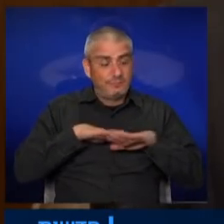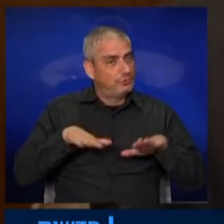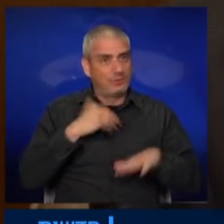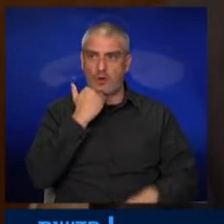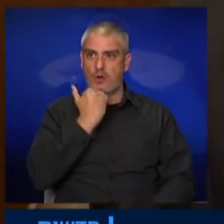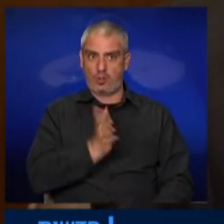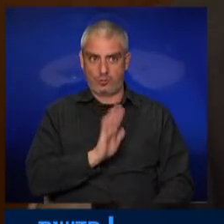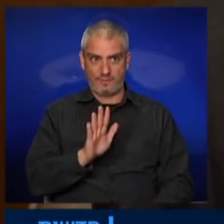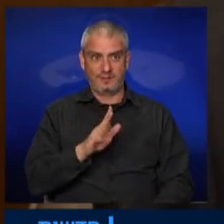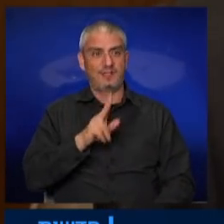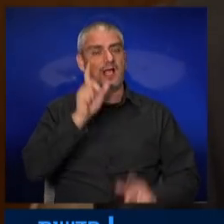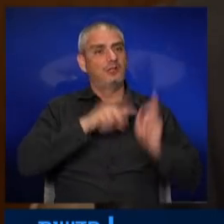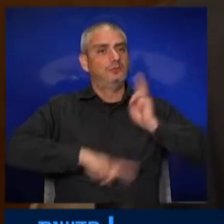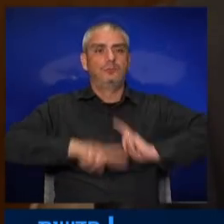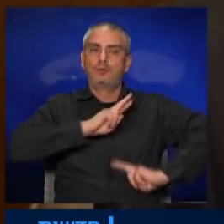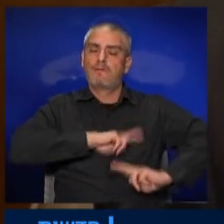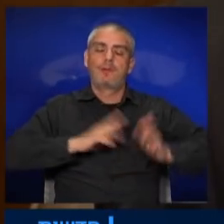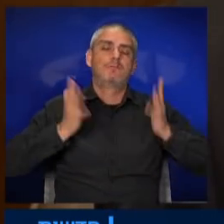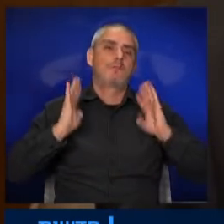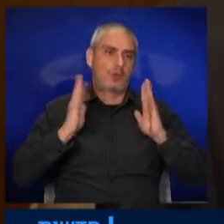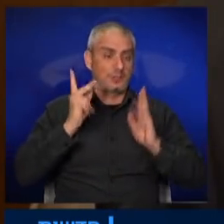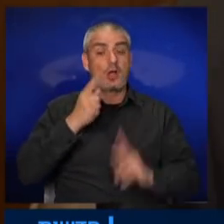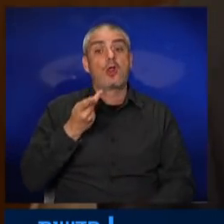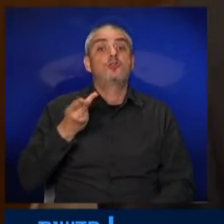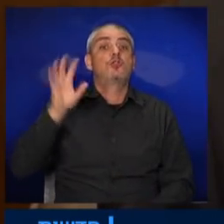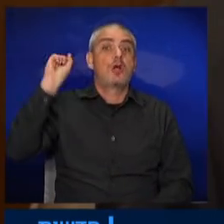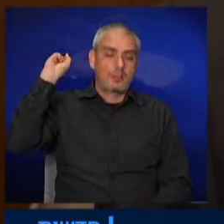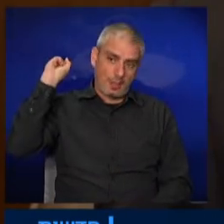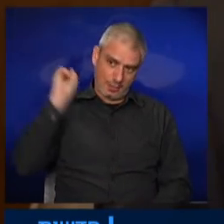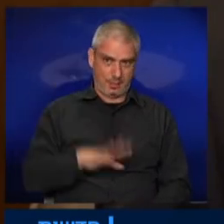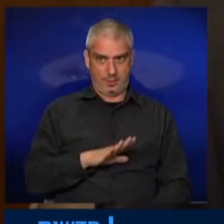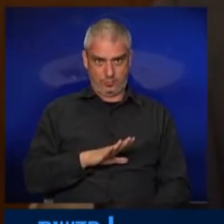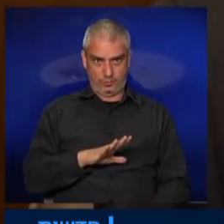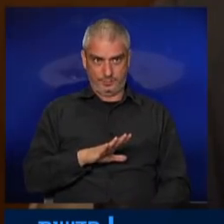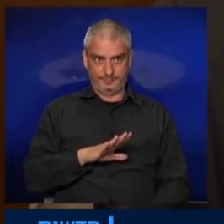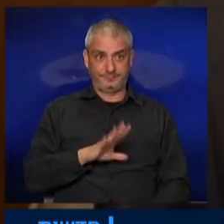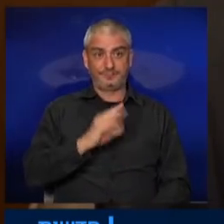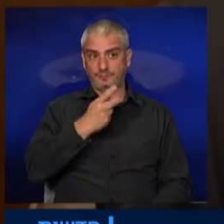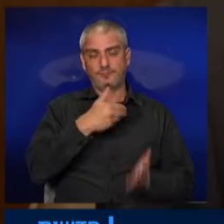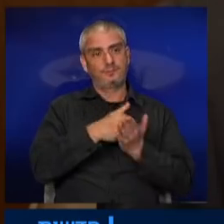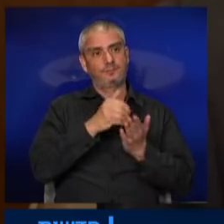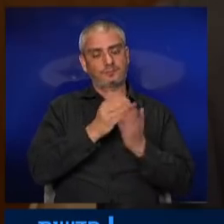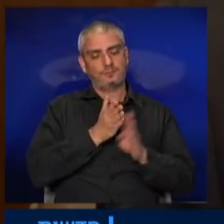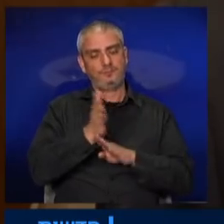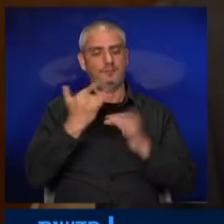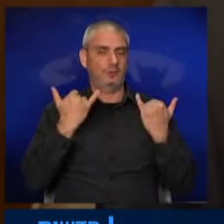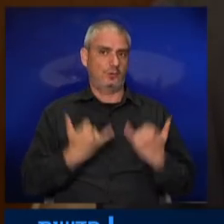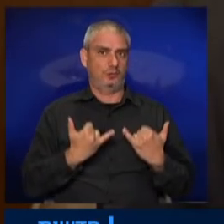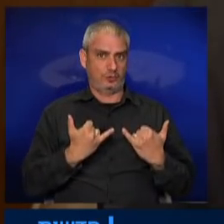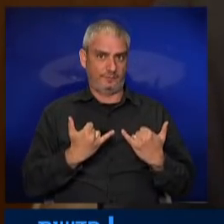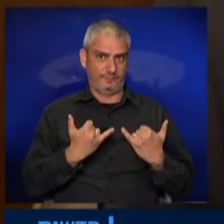טוב. הסבל האנושי גדול ועלול להיות גדול הרבה יותר אם הדברים יימשכו במסלול